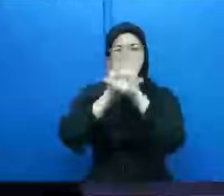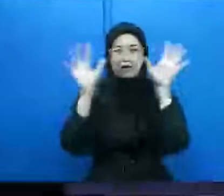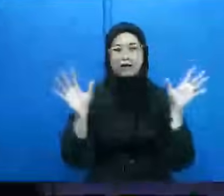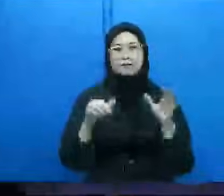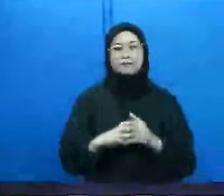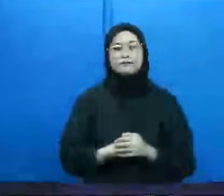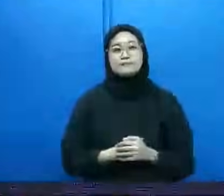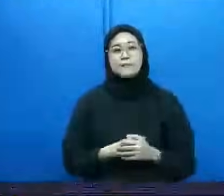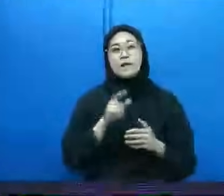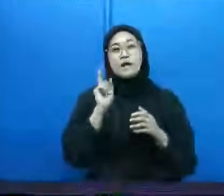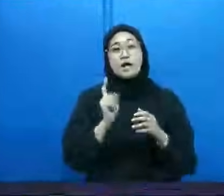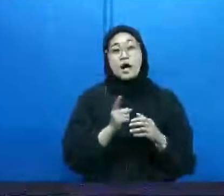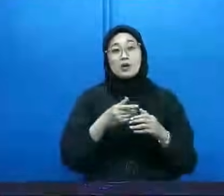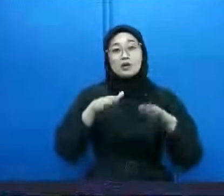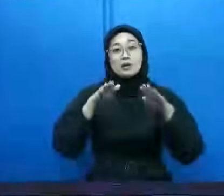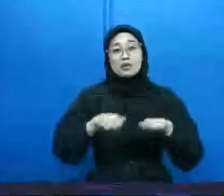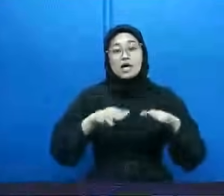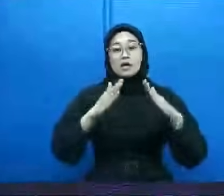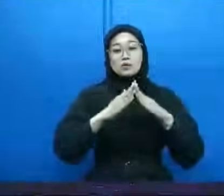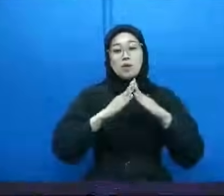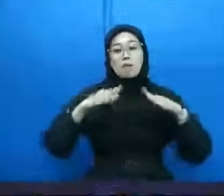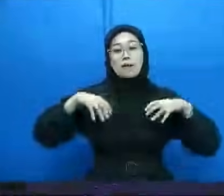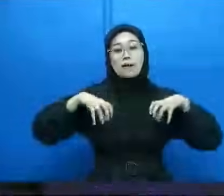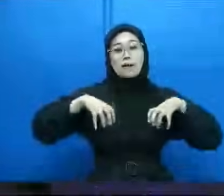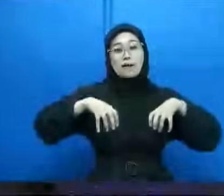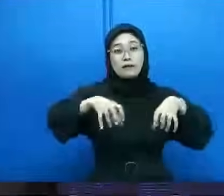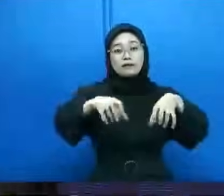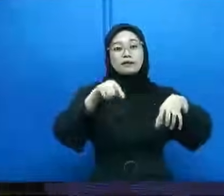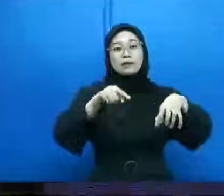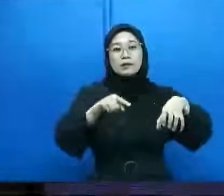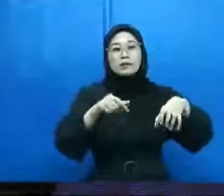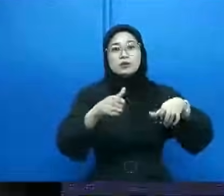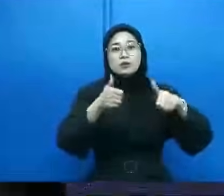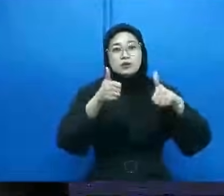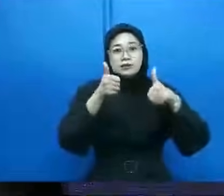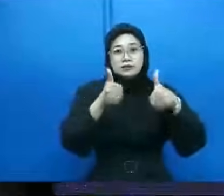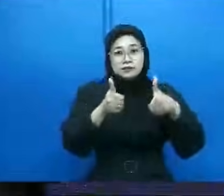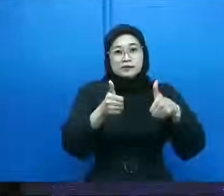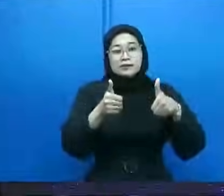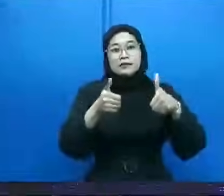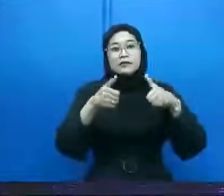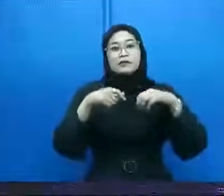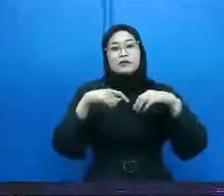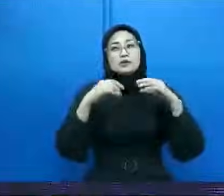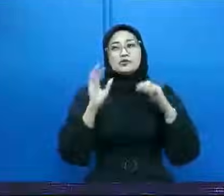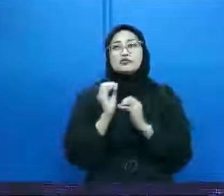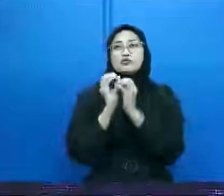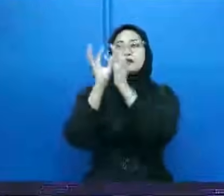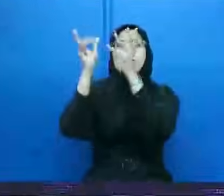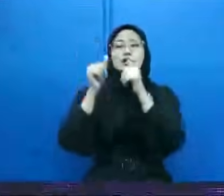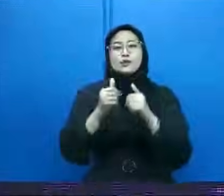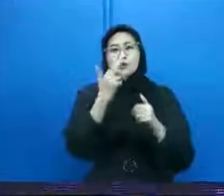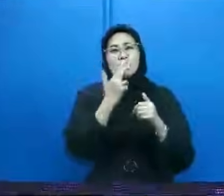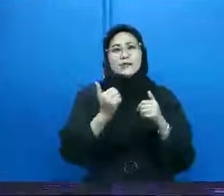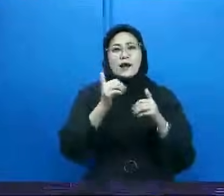dekat taman atau jauh dari taman? Taman. Di surga, itu yang paling indah tamannya.